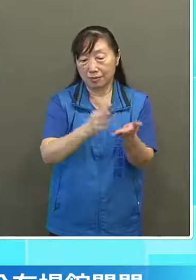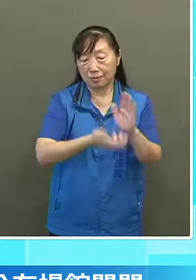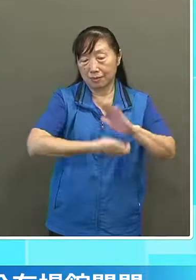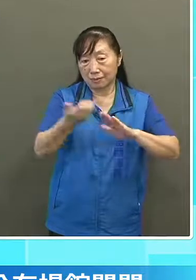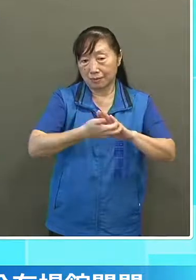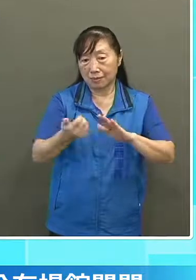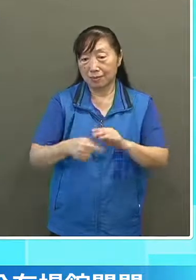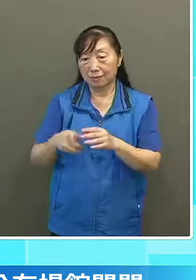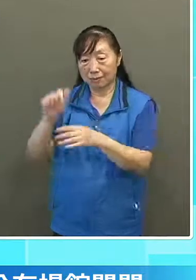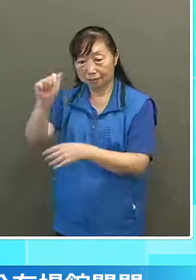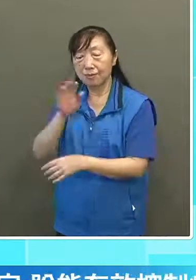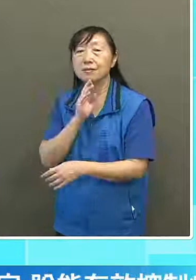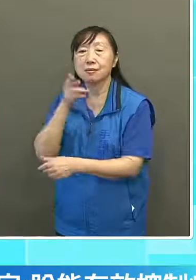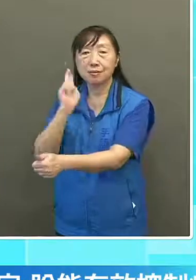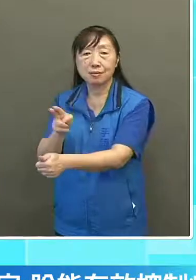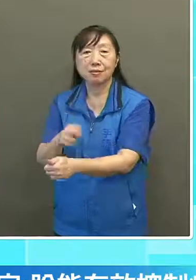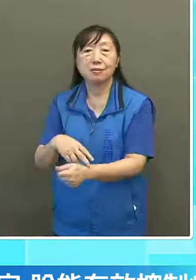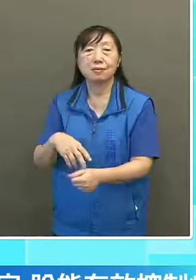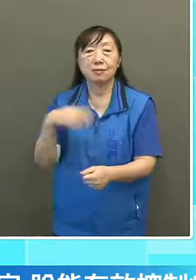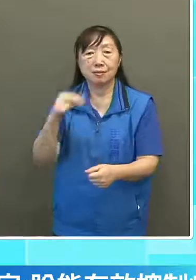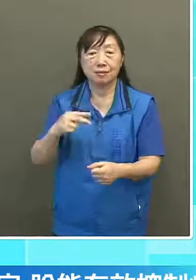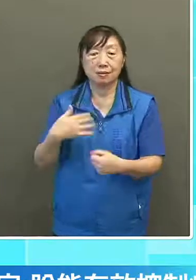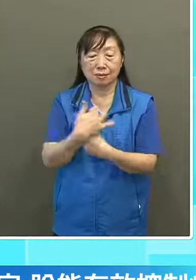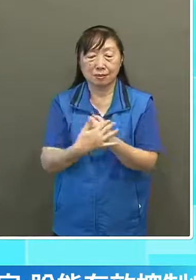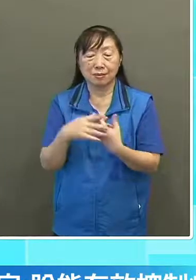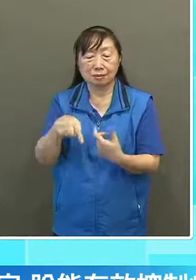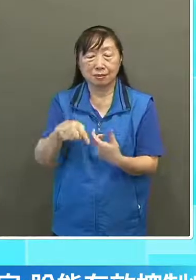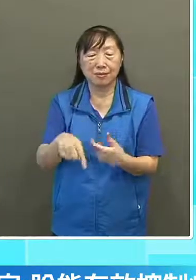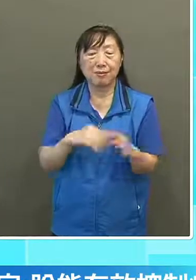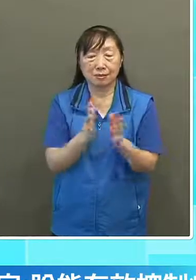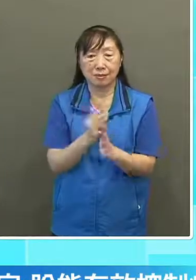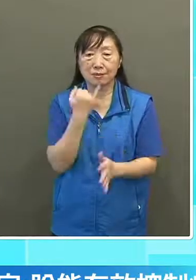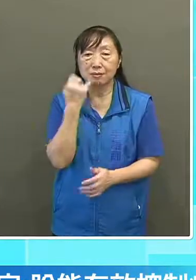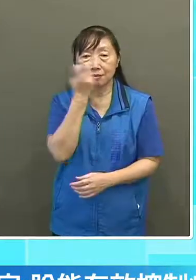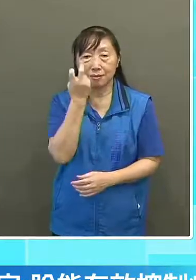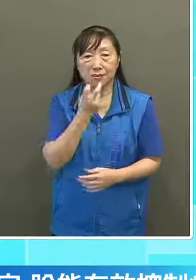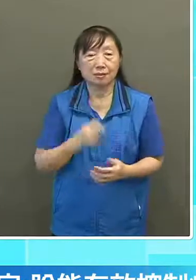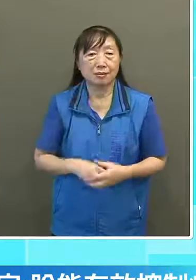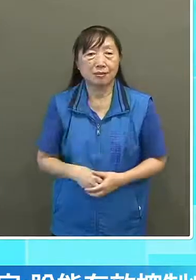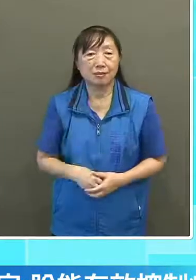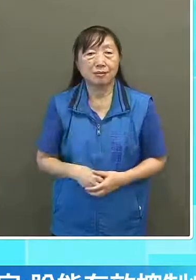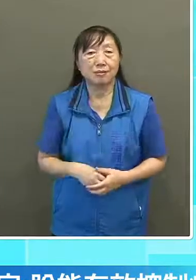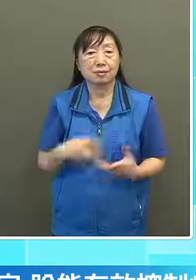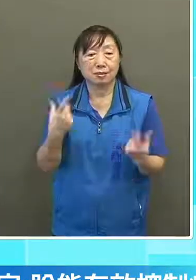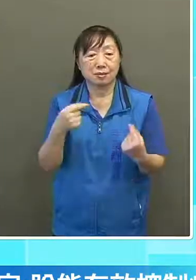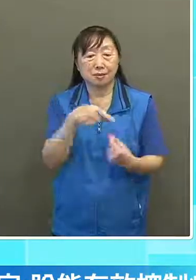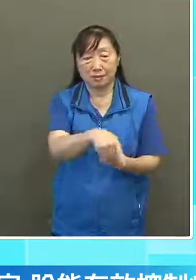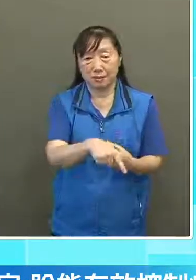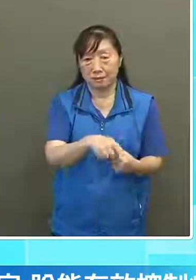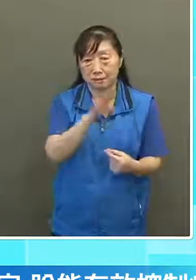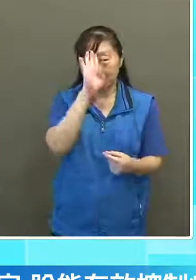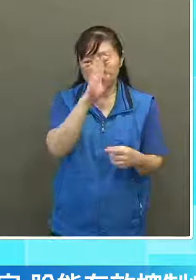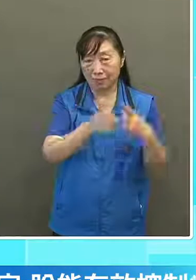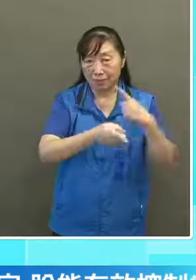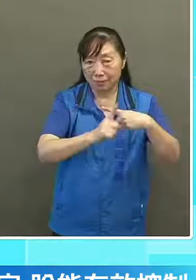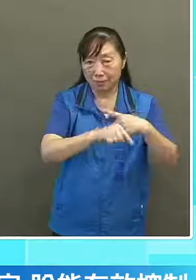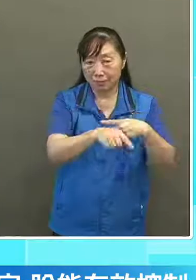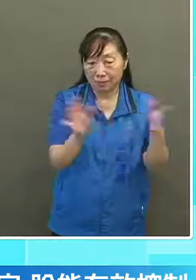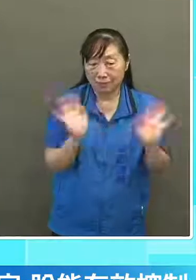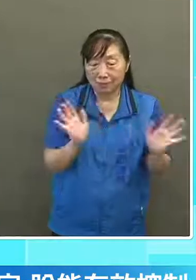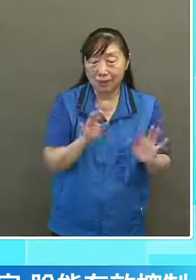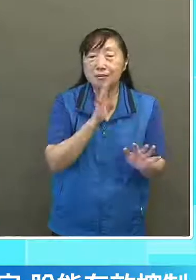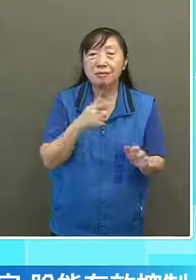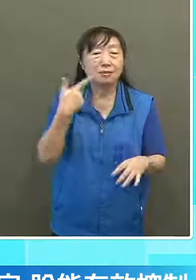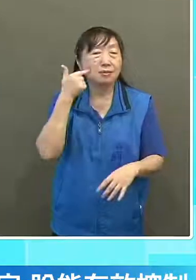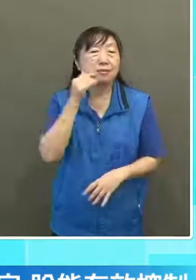后开始迅速的做好筛检。谢谢。 确诊幼童的父亲是返台后确诊的埃及